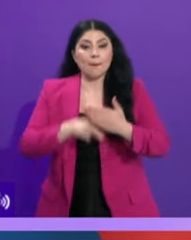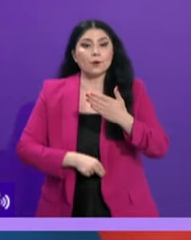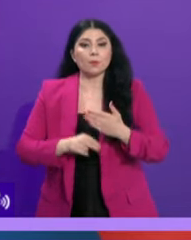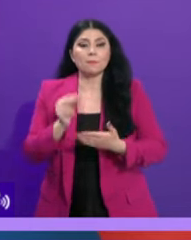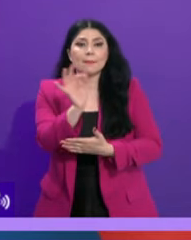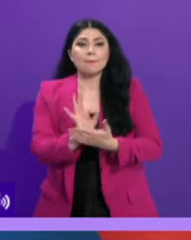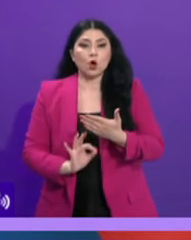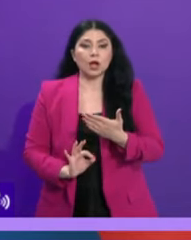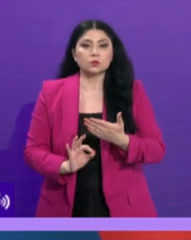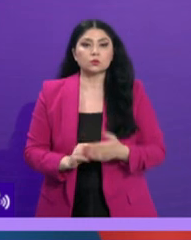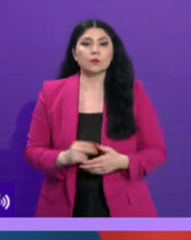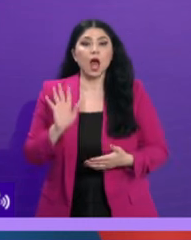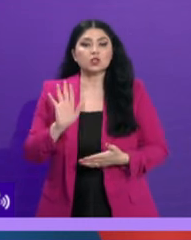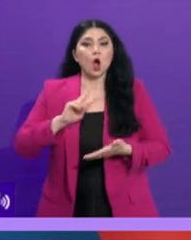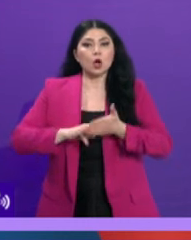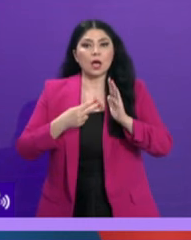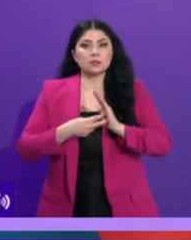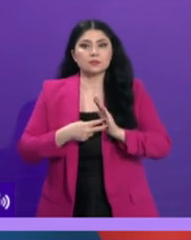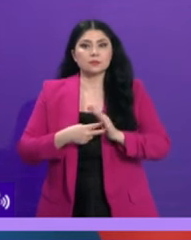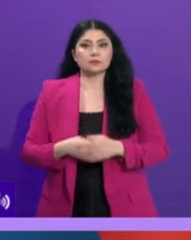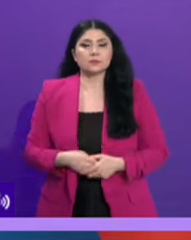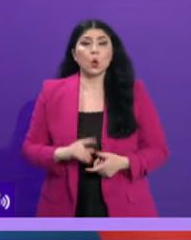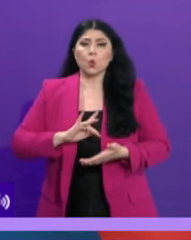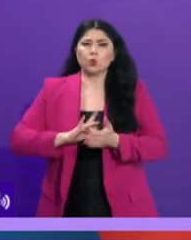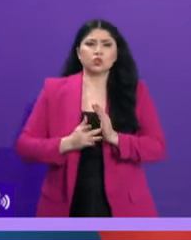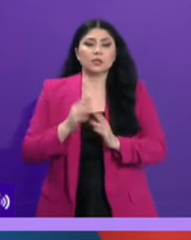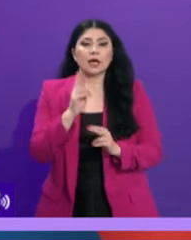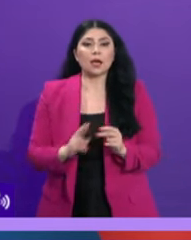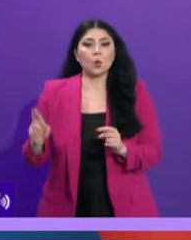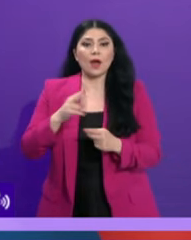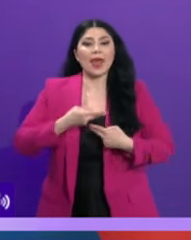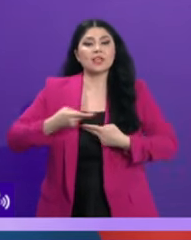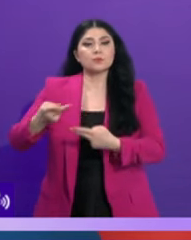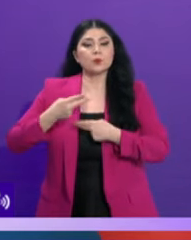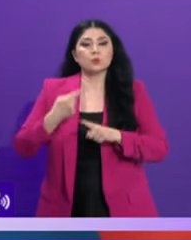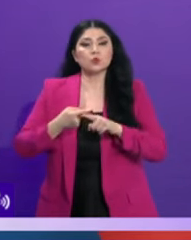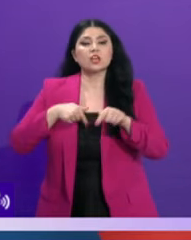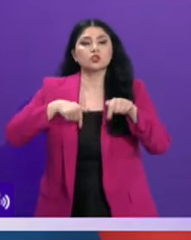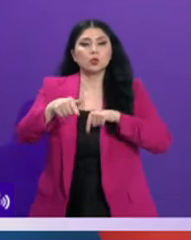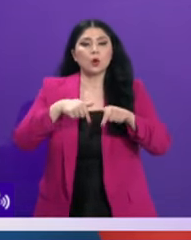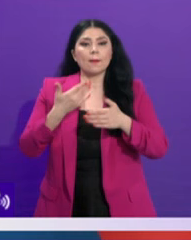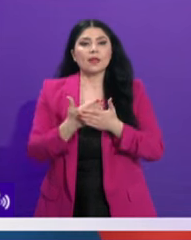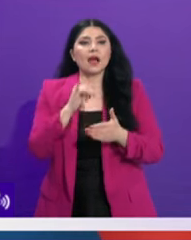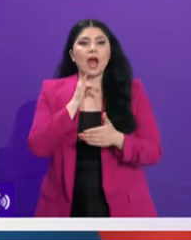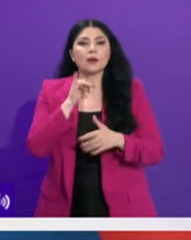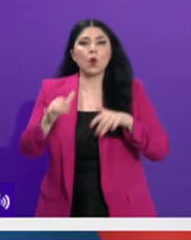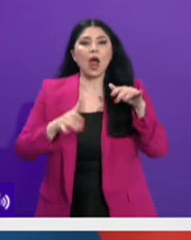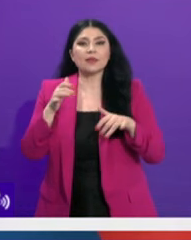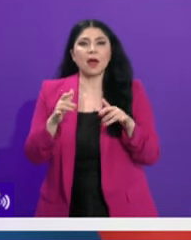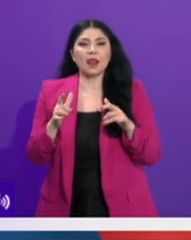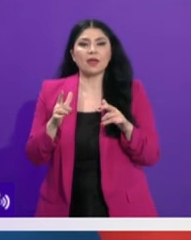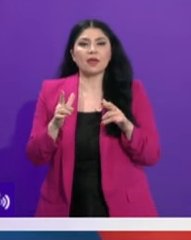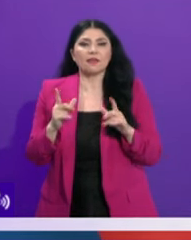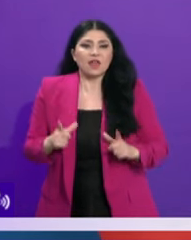memorandum prin care organizăm regim de urgență reluarea exporturilor și tranzitului de carne și animale vii